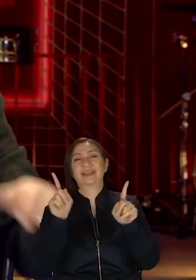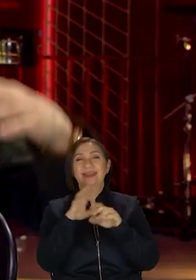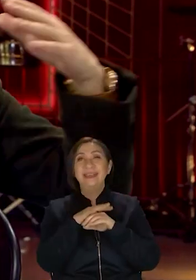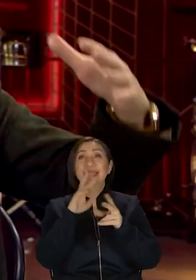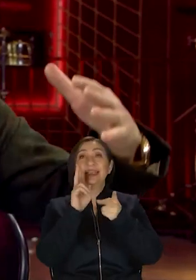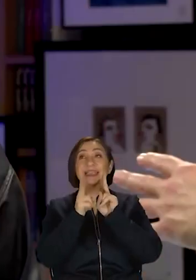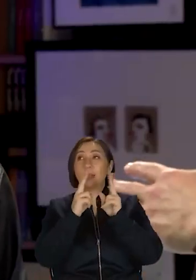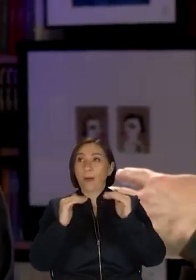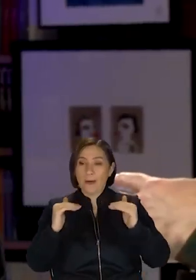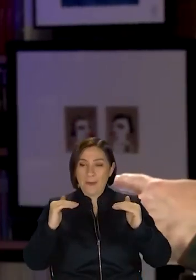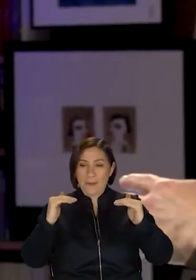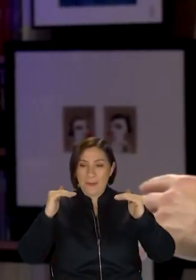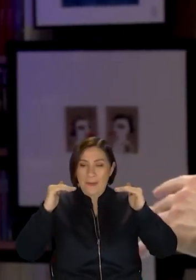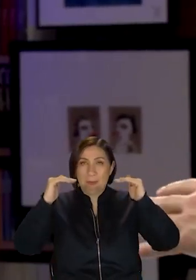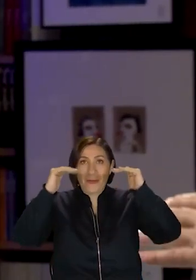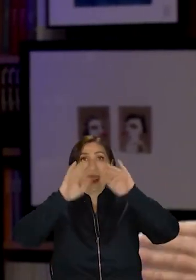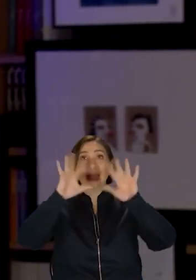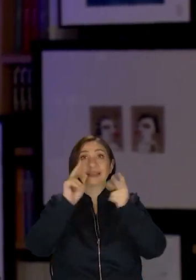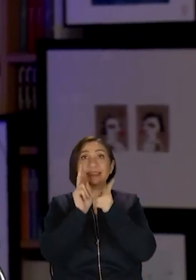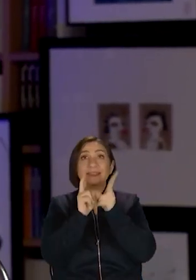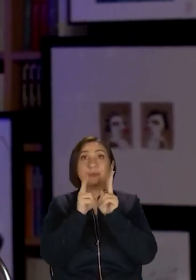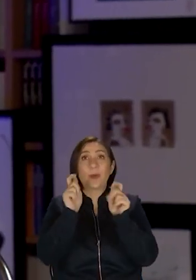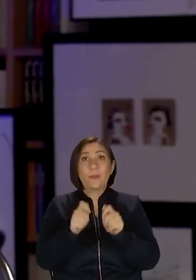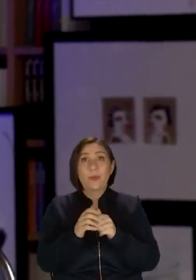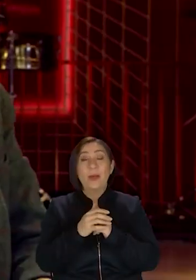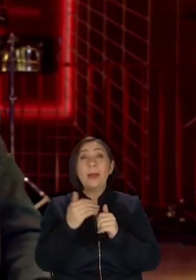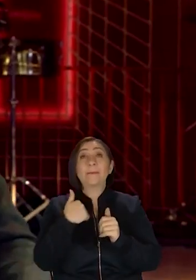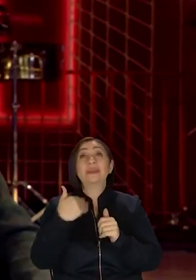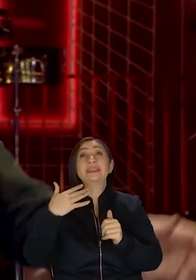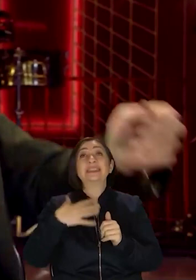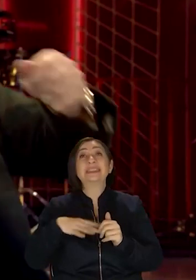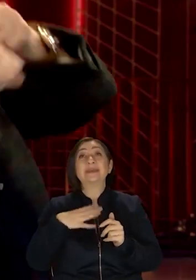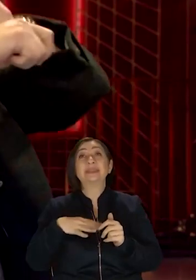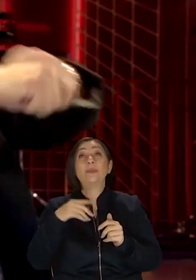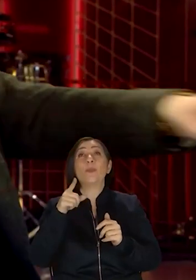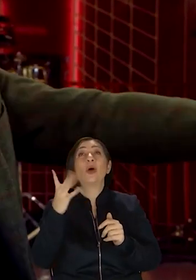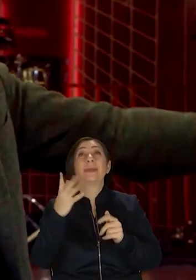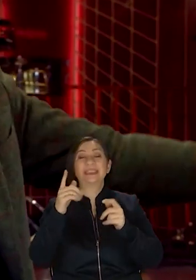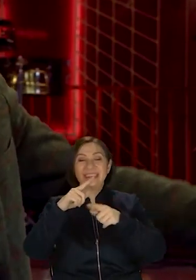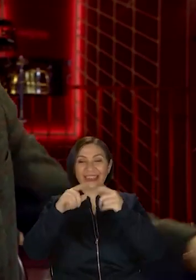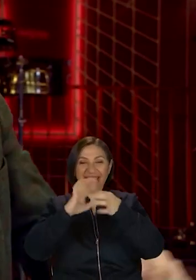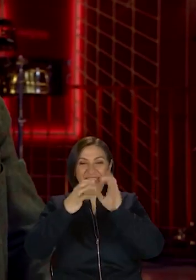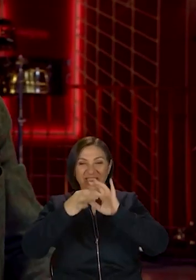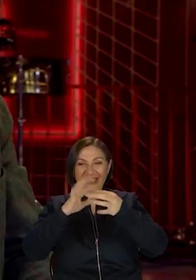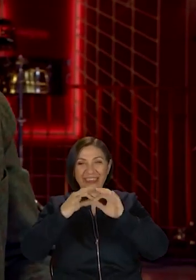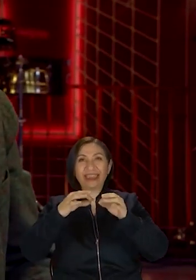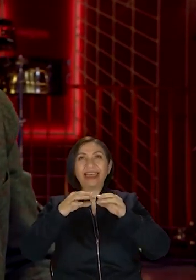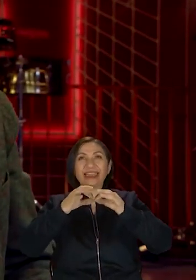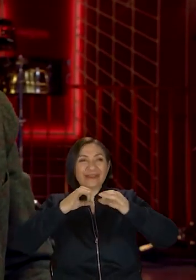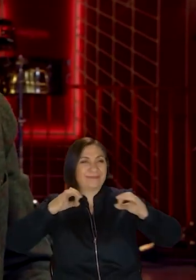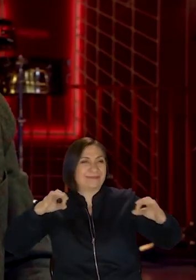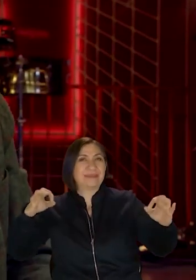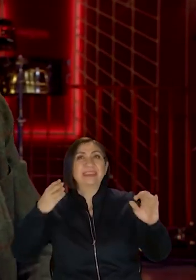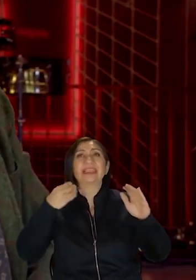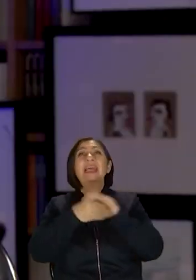bir şey. Tiyatro yükselişte ya. Herkes tiyatro yapıyor. Evet. Biz ister misin böyle bir zincir gerelim, Haliç'e zincir